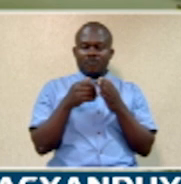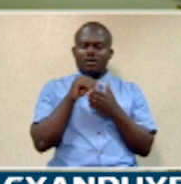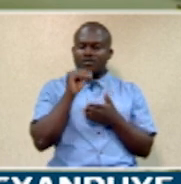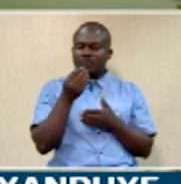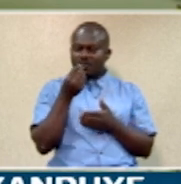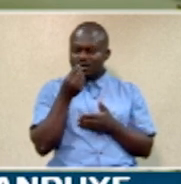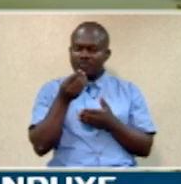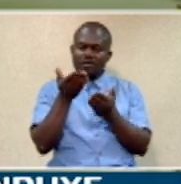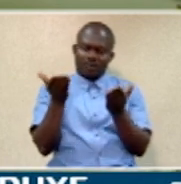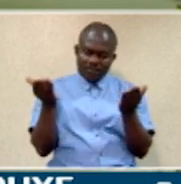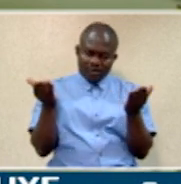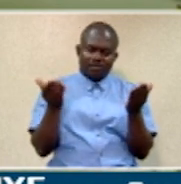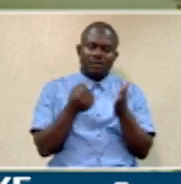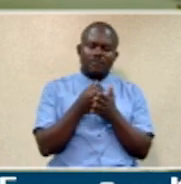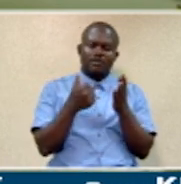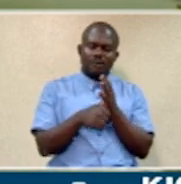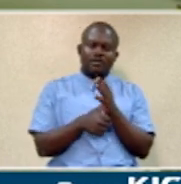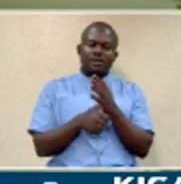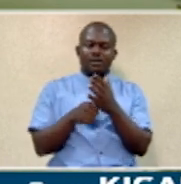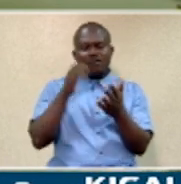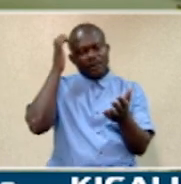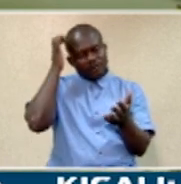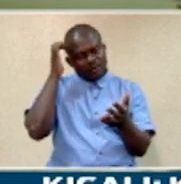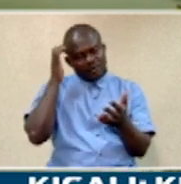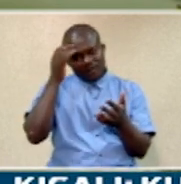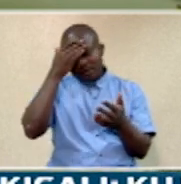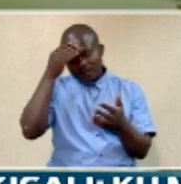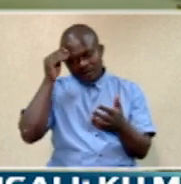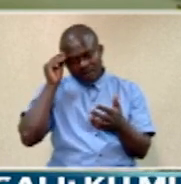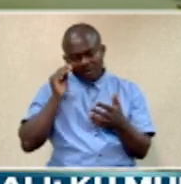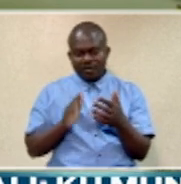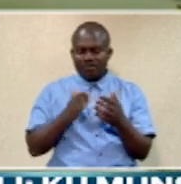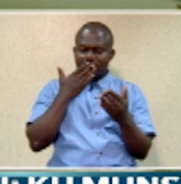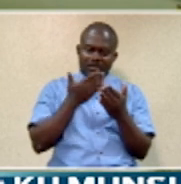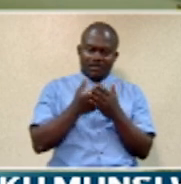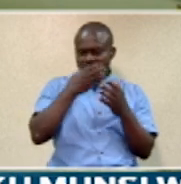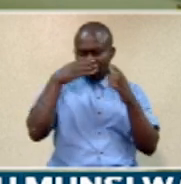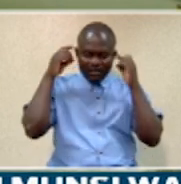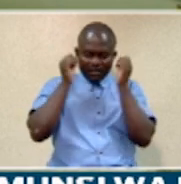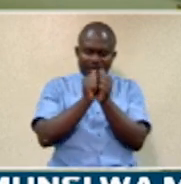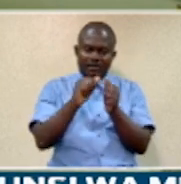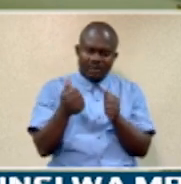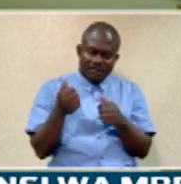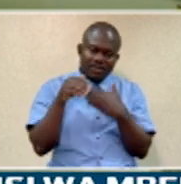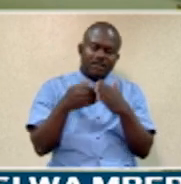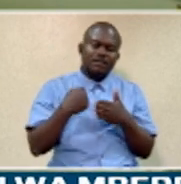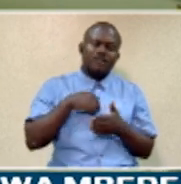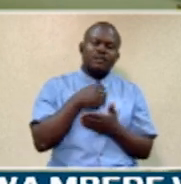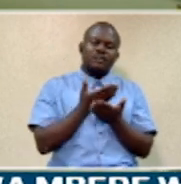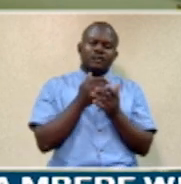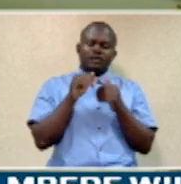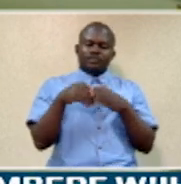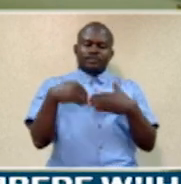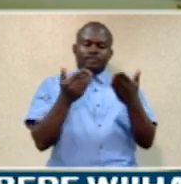utariye amafunguro bishobora gutera ikibazo cyo kwibagirwa kwifata neza kwambara masque n'ibindi so icyo tusaba